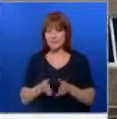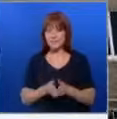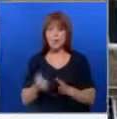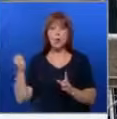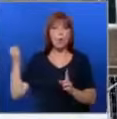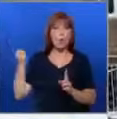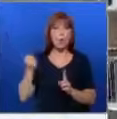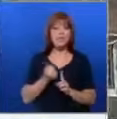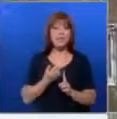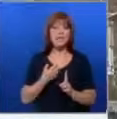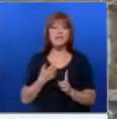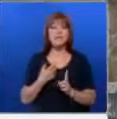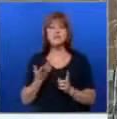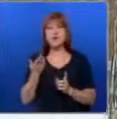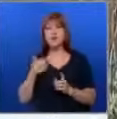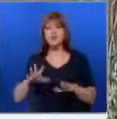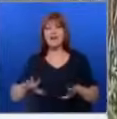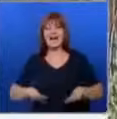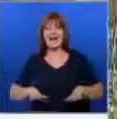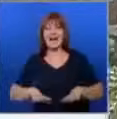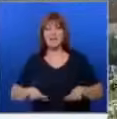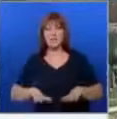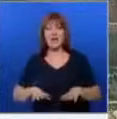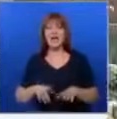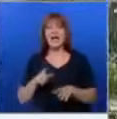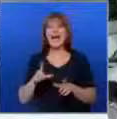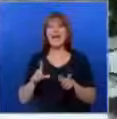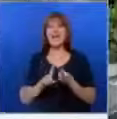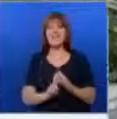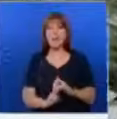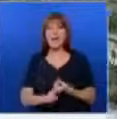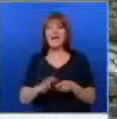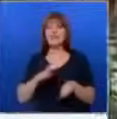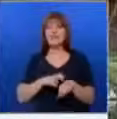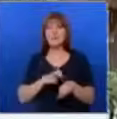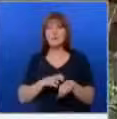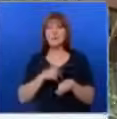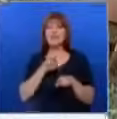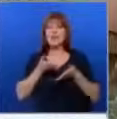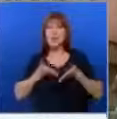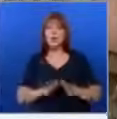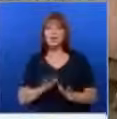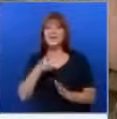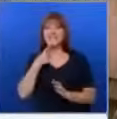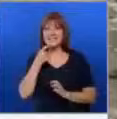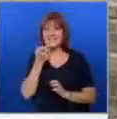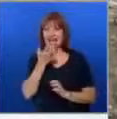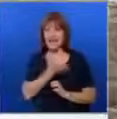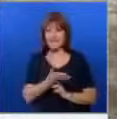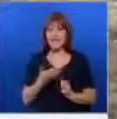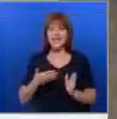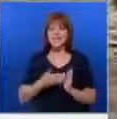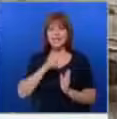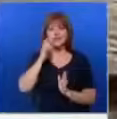Удари имаше срещу още няколко града, включително Днипро и Кривой Рог, родното място на Зеленски. По думите му, срещу Украйна